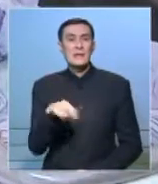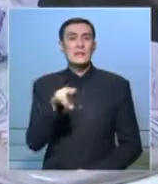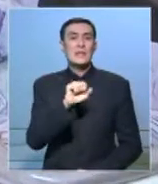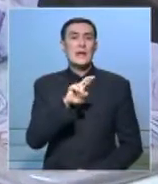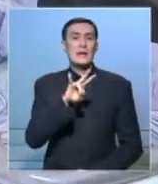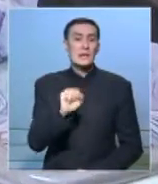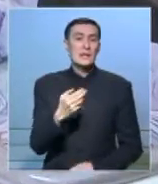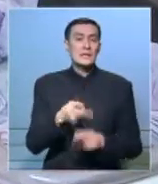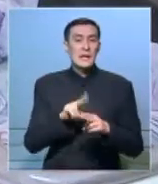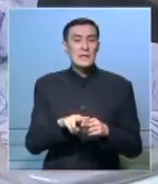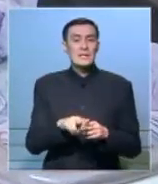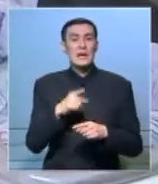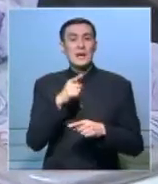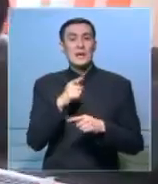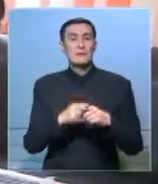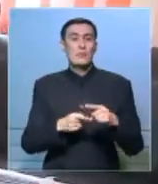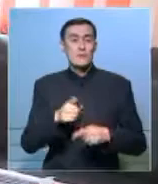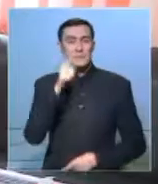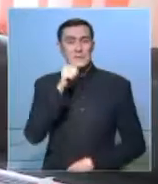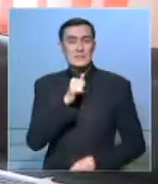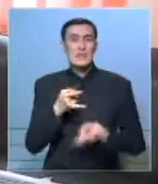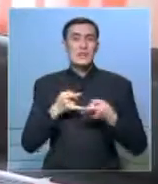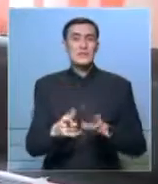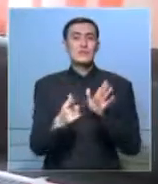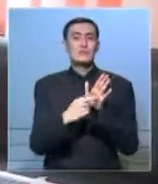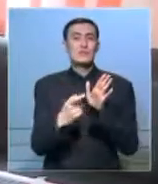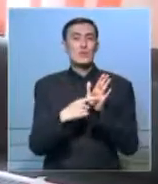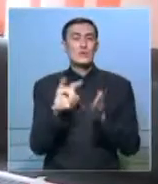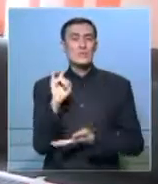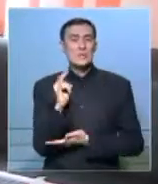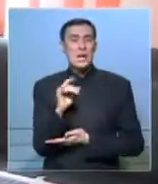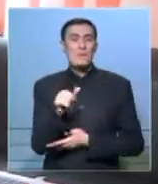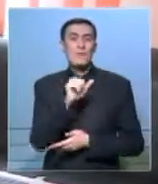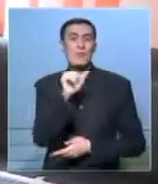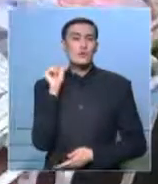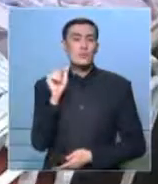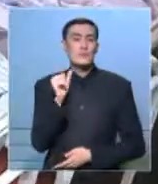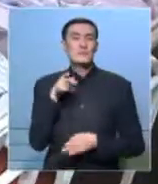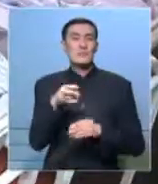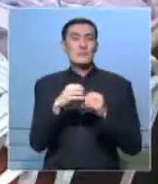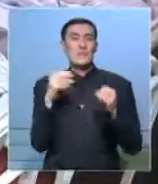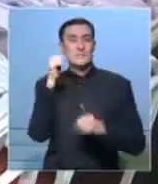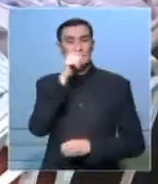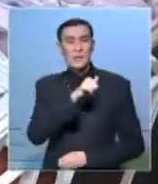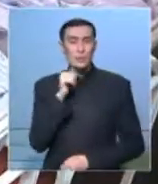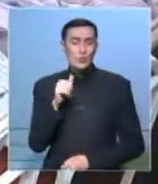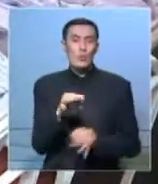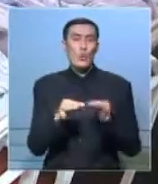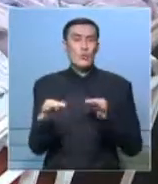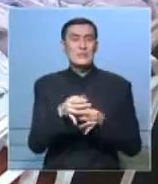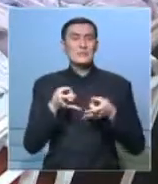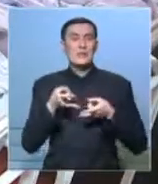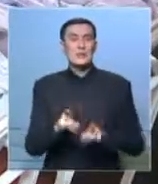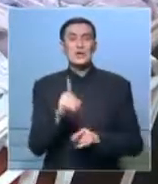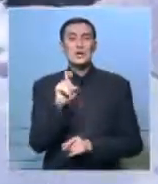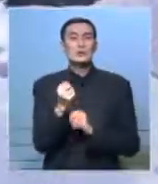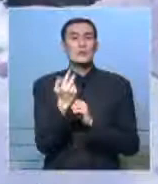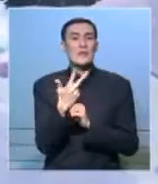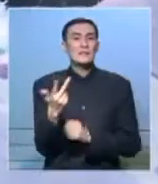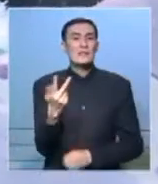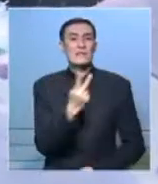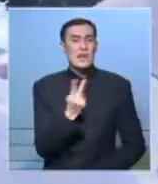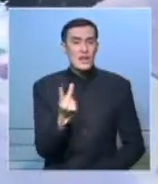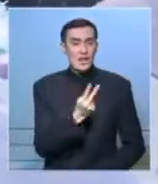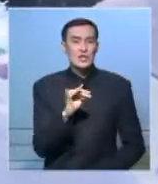слову, за эти 1,5 месяца на свет появились более 700 детей, а в прошлом году в Мангистауской области родились 113 двойняшек